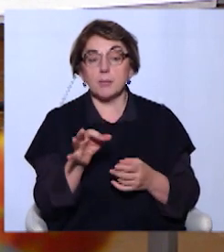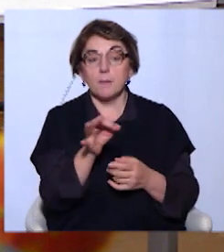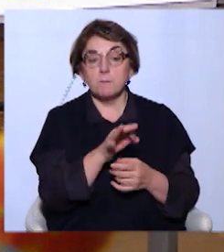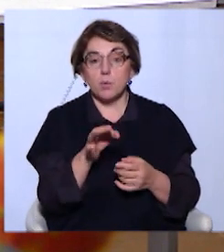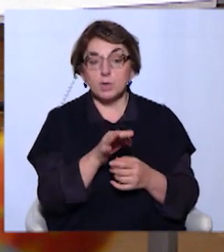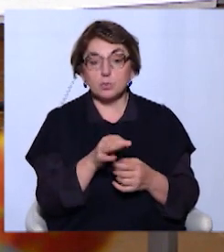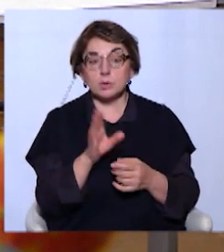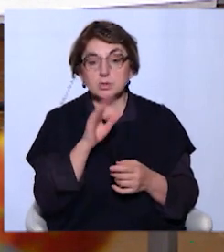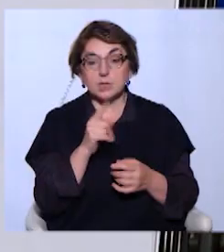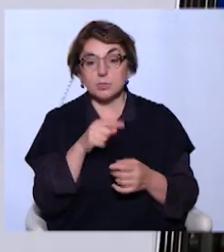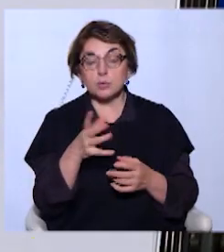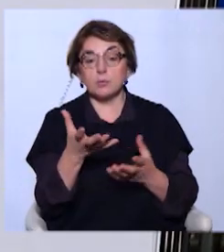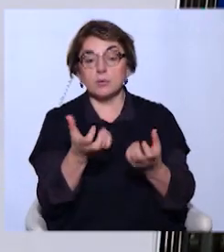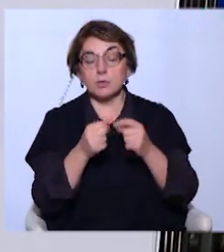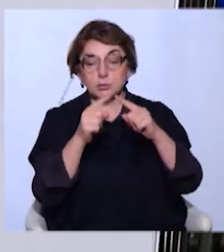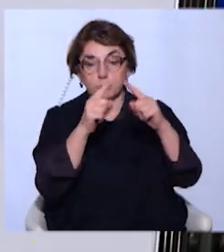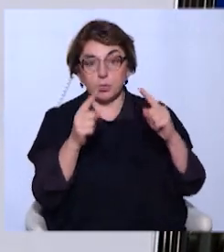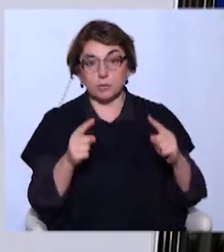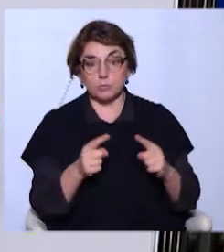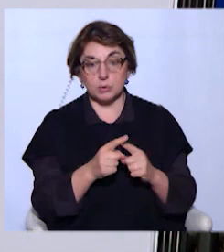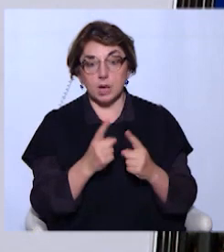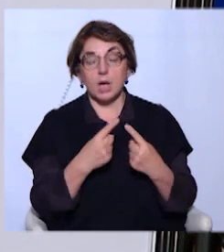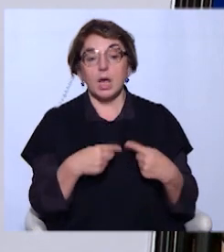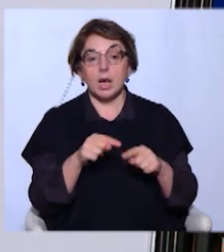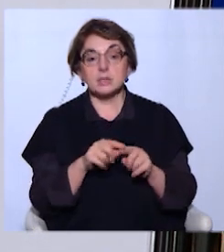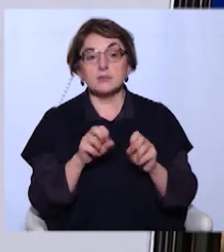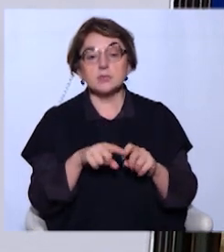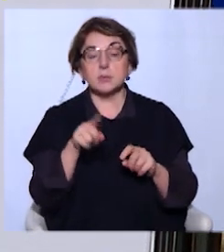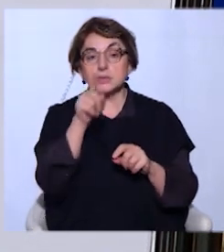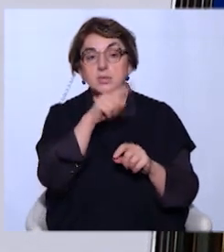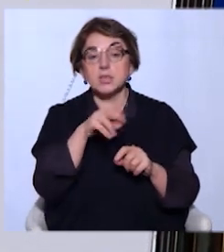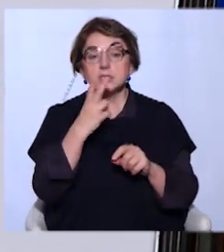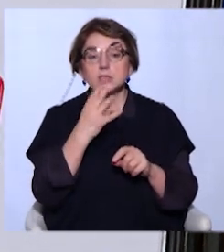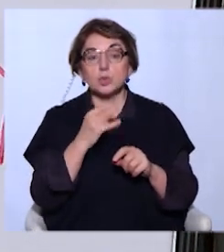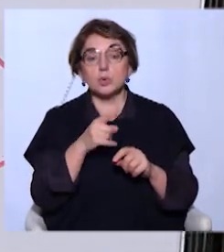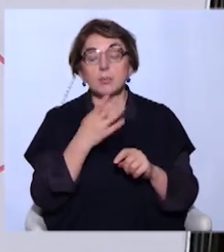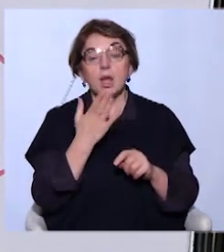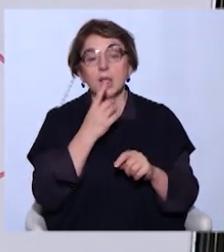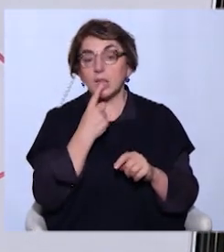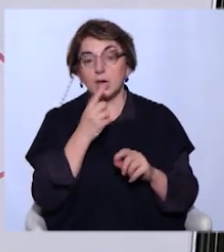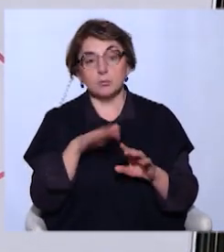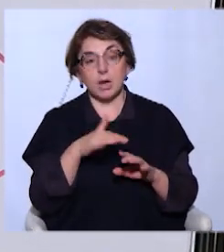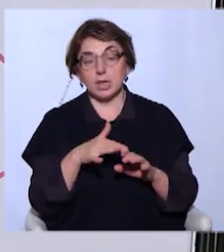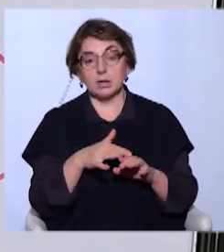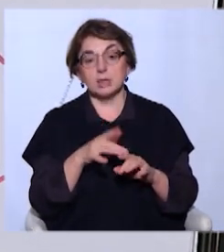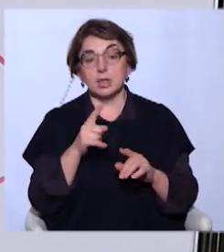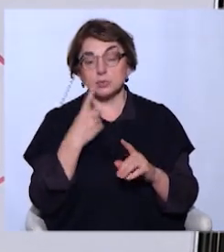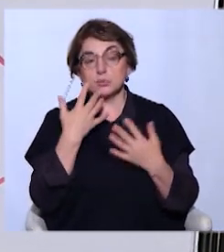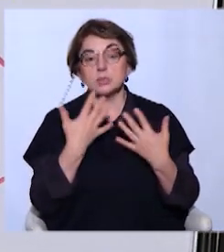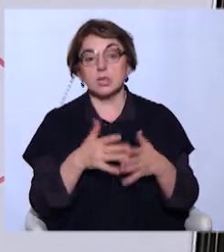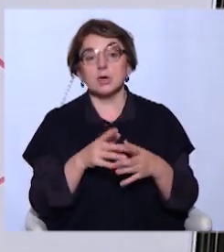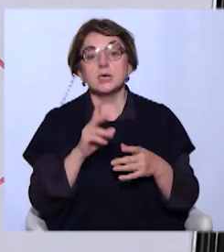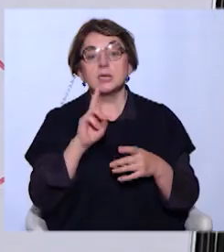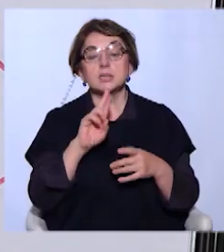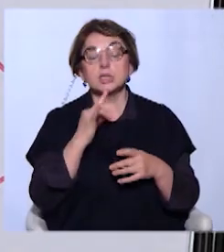შემთხვევაში კი დაგვჭირდება 3 მოლეკულა. წყალბადი, რომ მივიღოთ ფორმულა, რომელიც არის ასევე ციკლური აღნაგობის, თუმცა ის არომატული არ